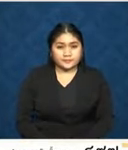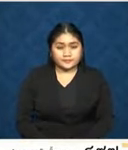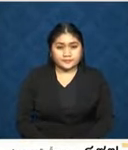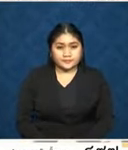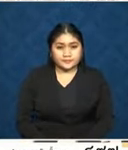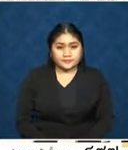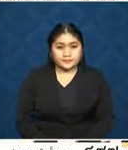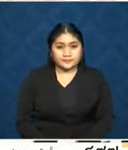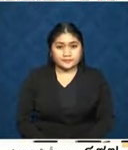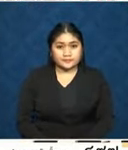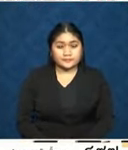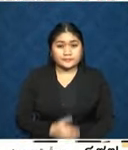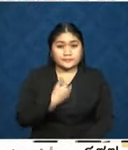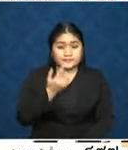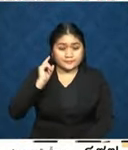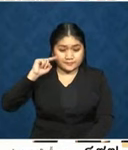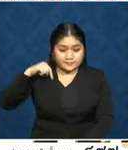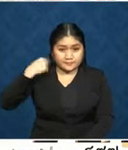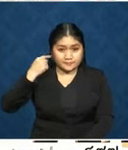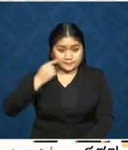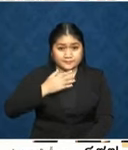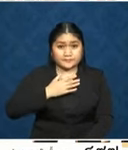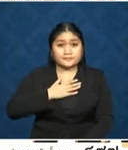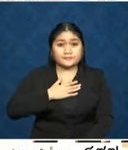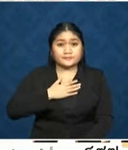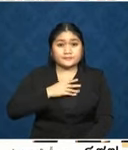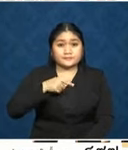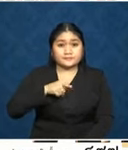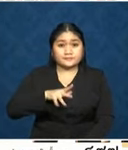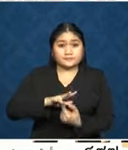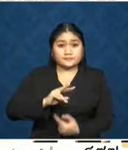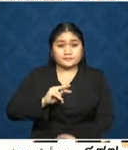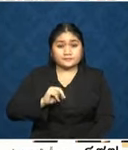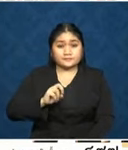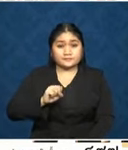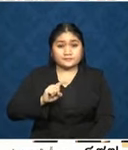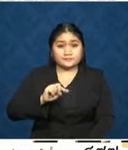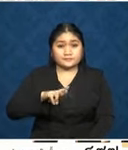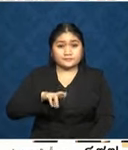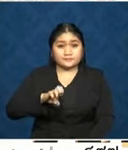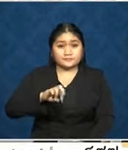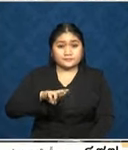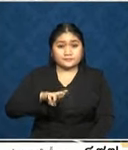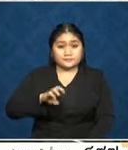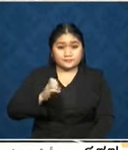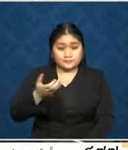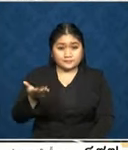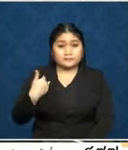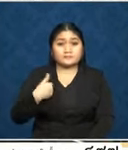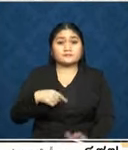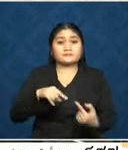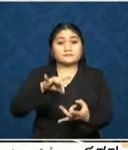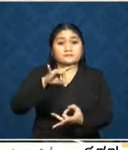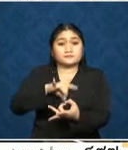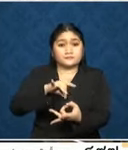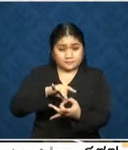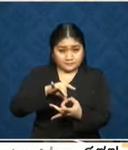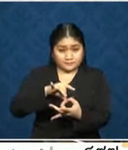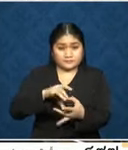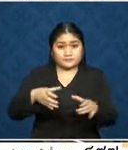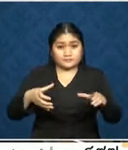ครับเรียนท่านประธานสภาที่เคารพดิฉันพันศิริกุลนาสิริสมาชิกสภาผู้แทนราษฎรจังหวัดสุโขทัยพรรค